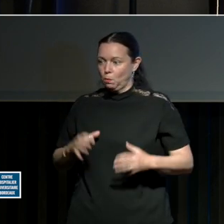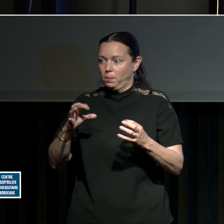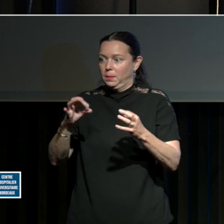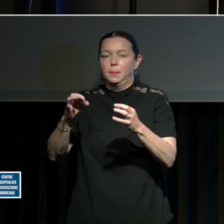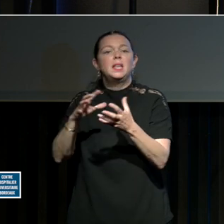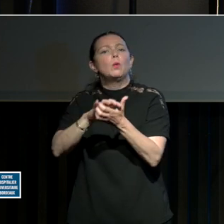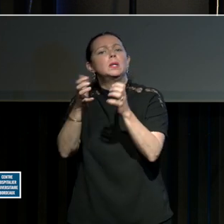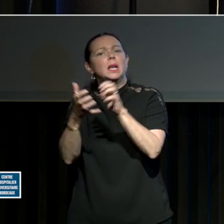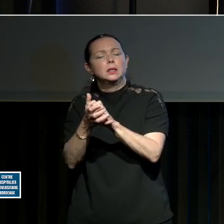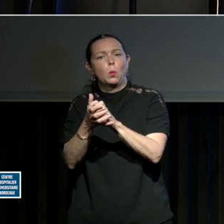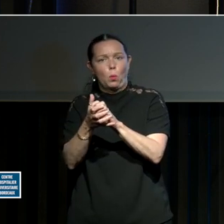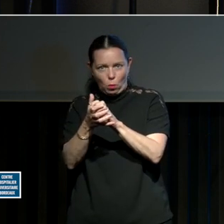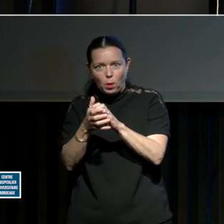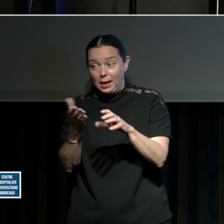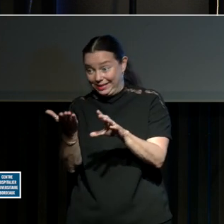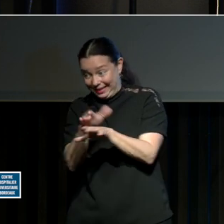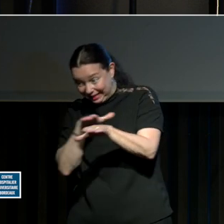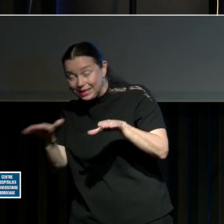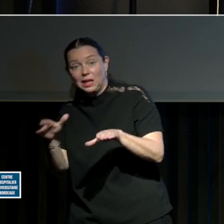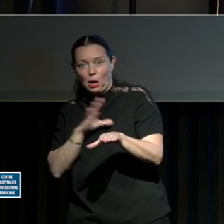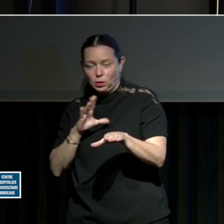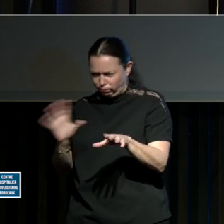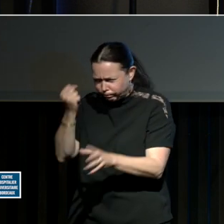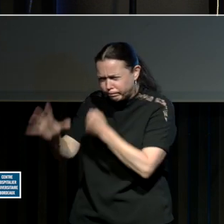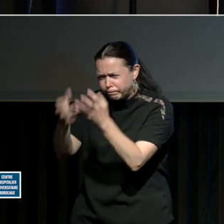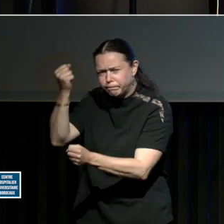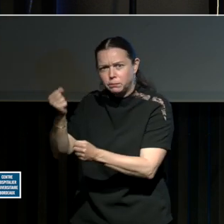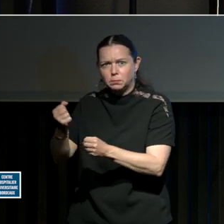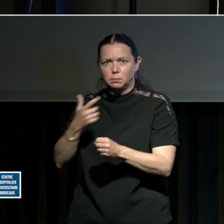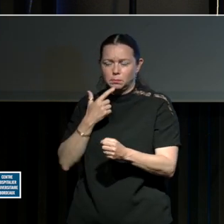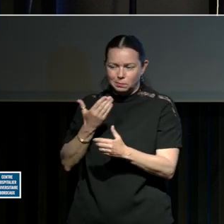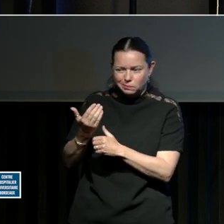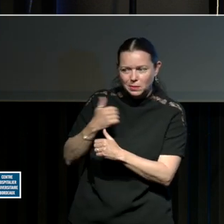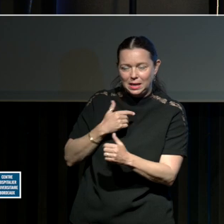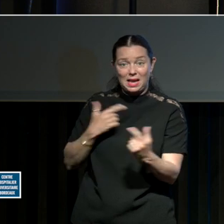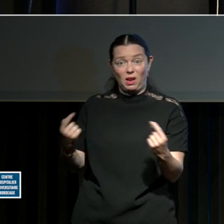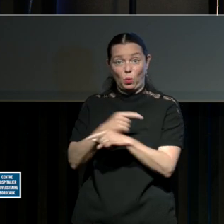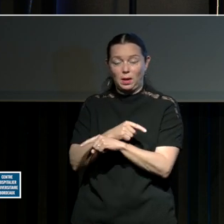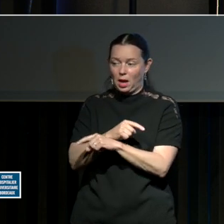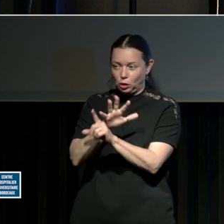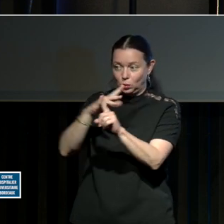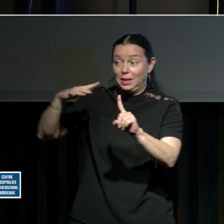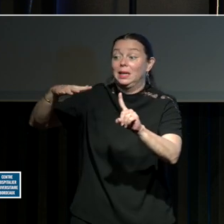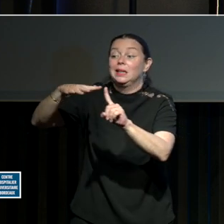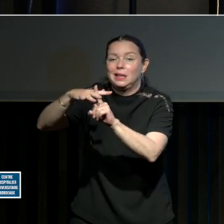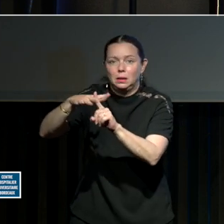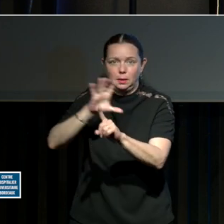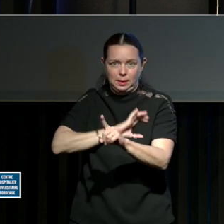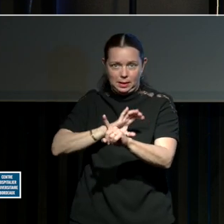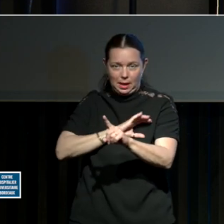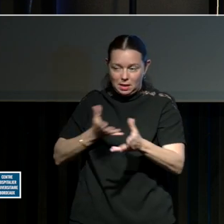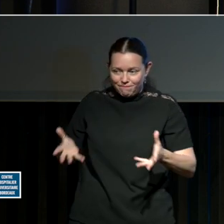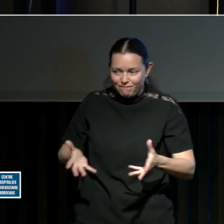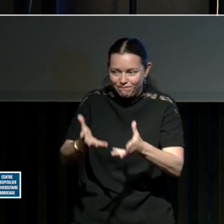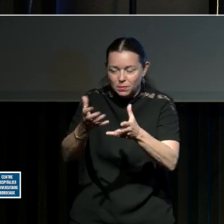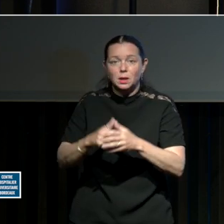à stimuler le plus possible la reprise d'autres activités et la reprise du lien social, et en y intégrant également un travail motivationnel